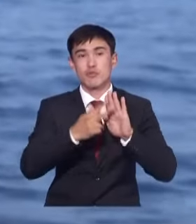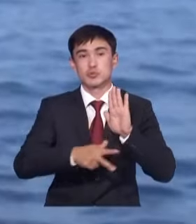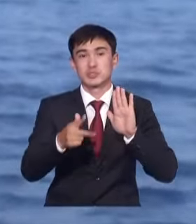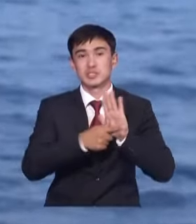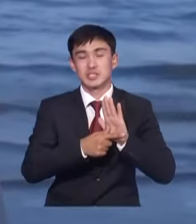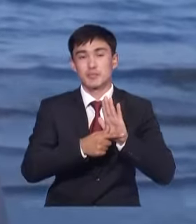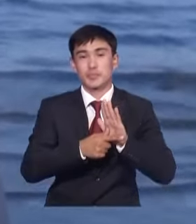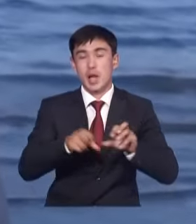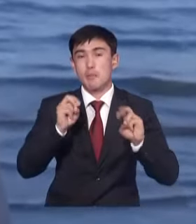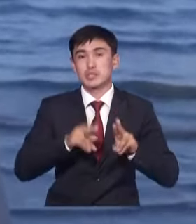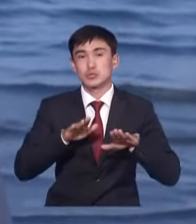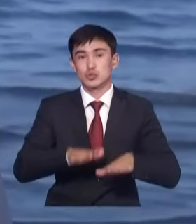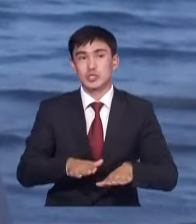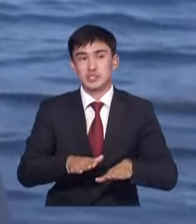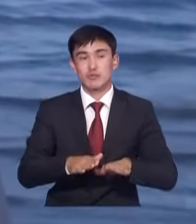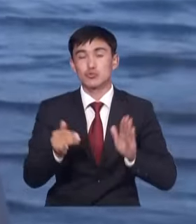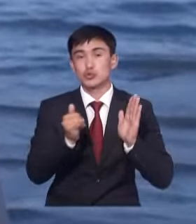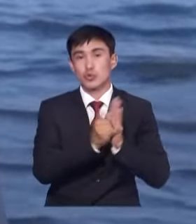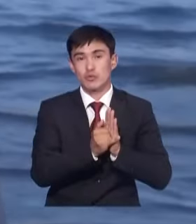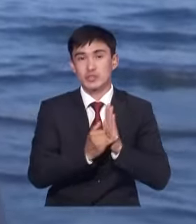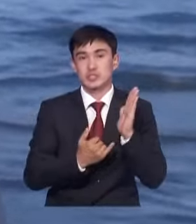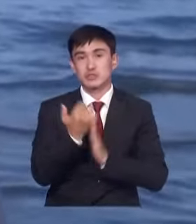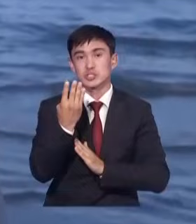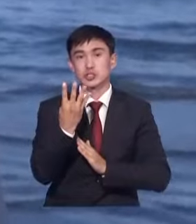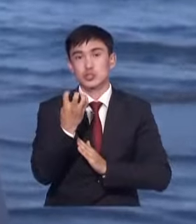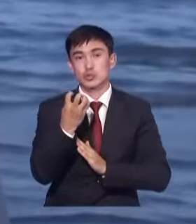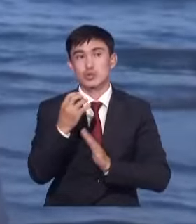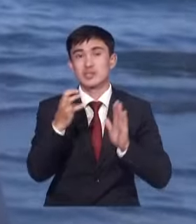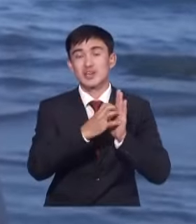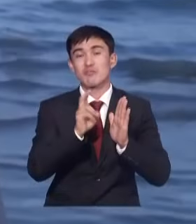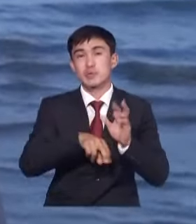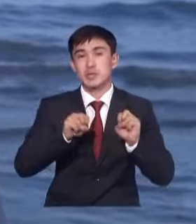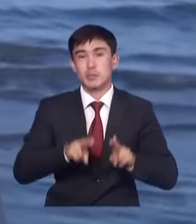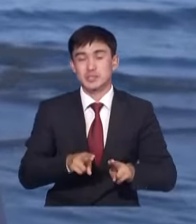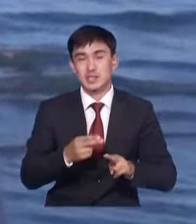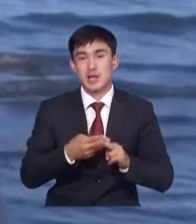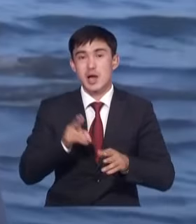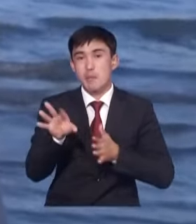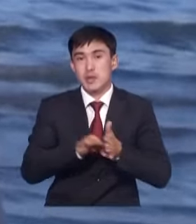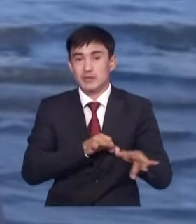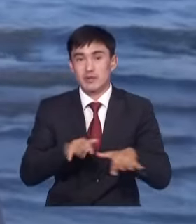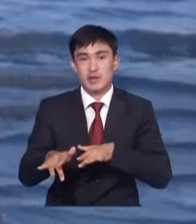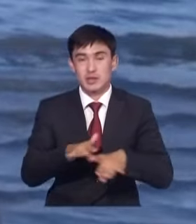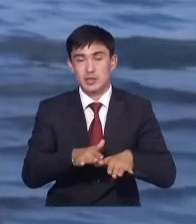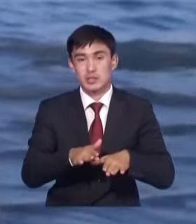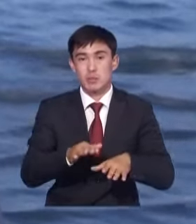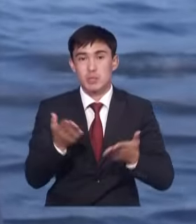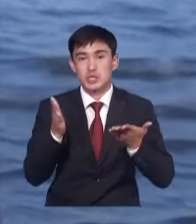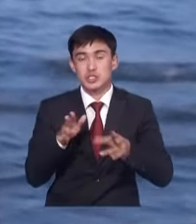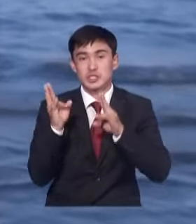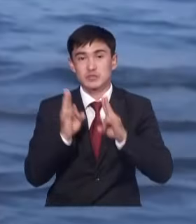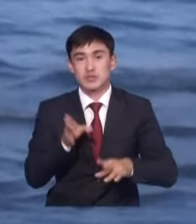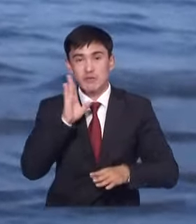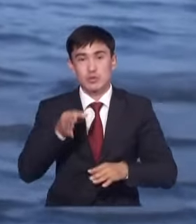87 потенциально опасных участках установлено свыше 400 знаков безопасности. Для оперативного реагирования на происшествия